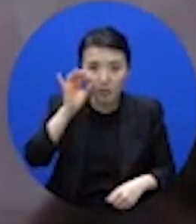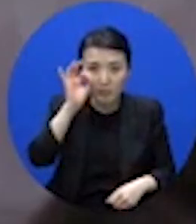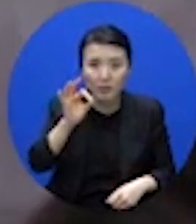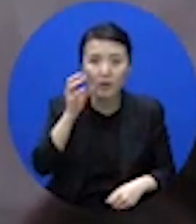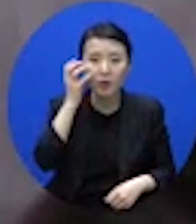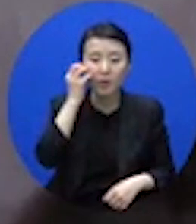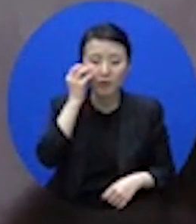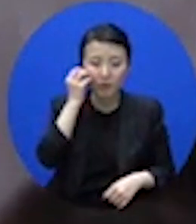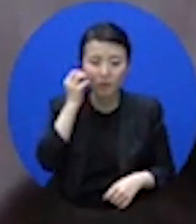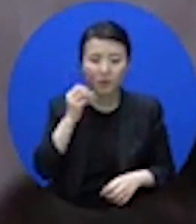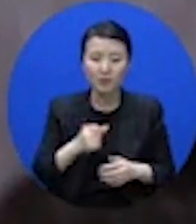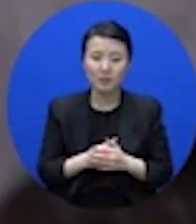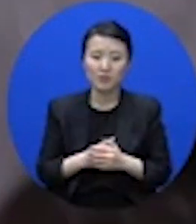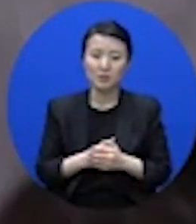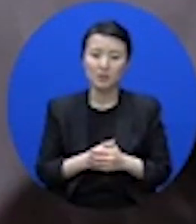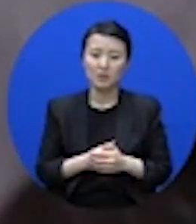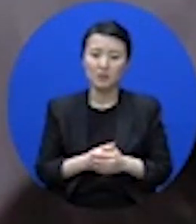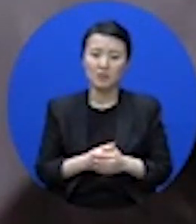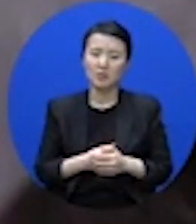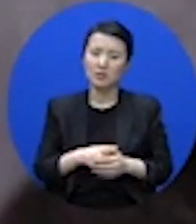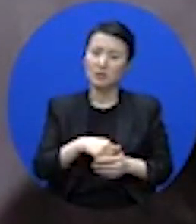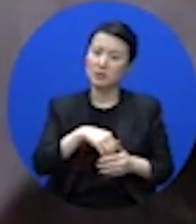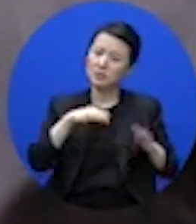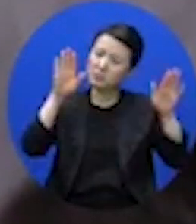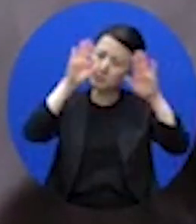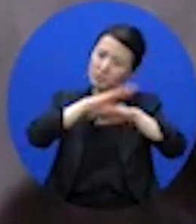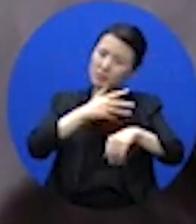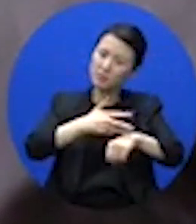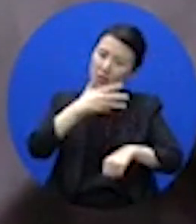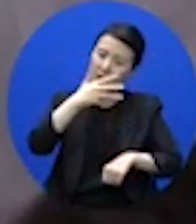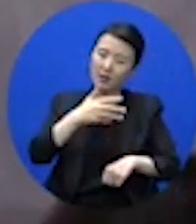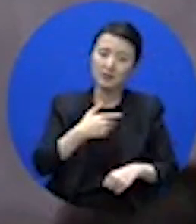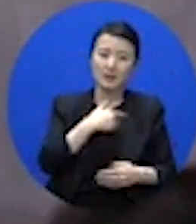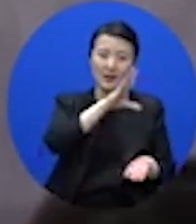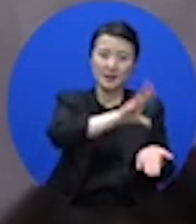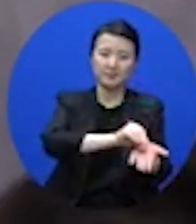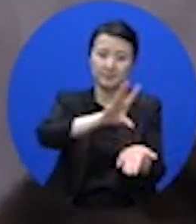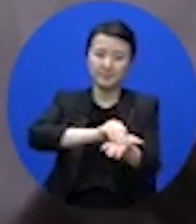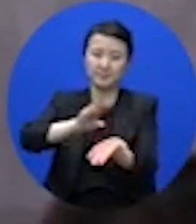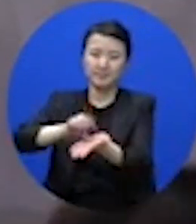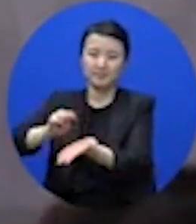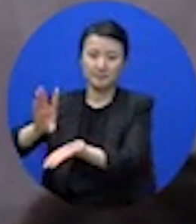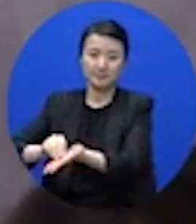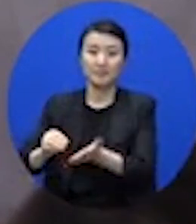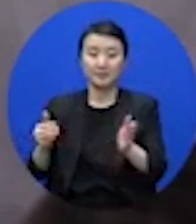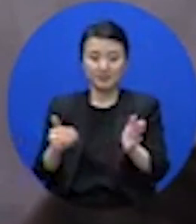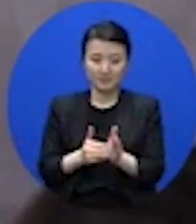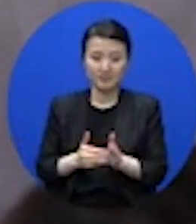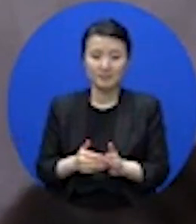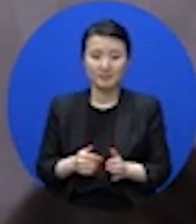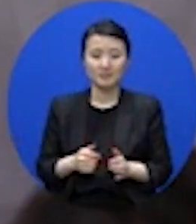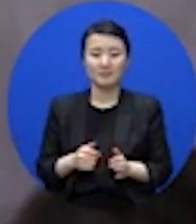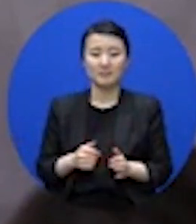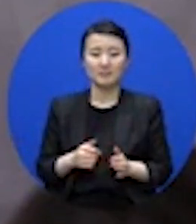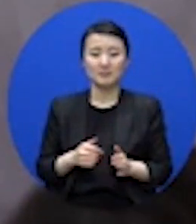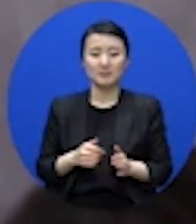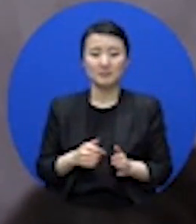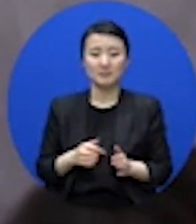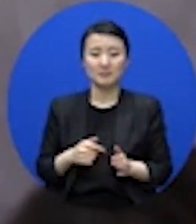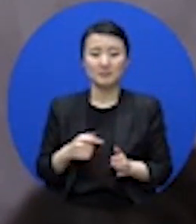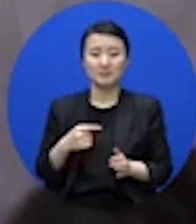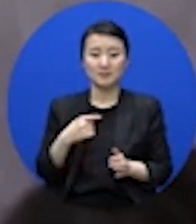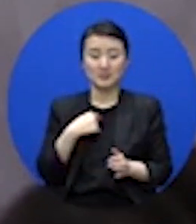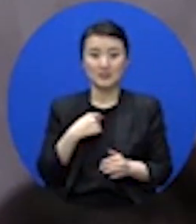그래서 그 밤에 한 8시쯤 됐나? 제가 그걸 다 마셨어요. 그리고 그 지인분은 우리 부모님이